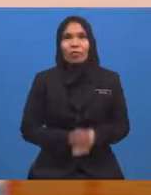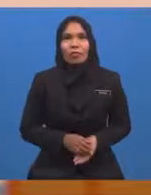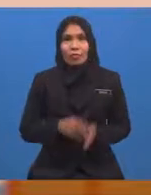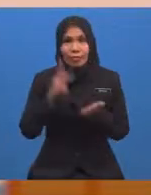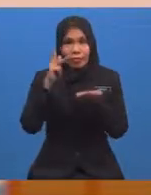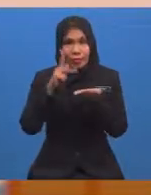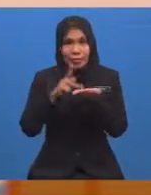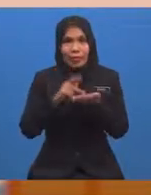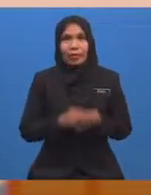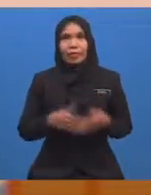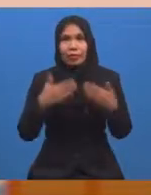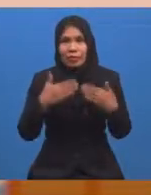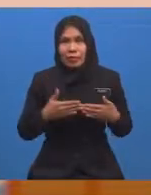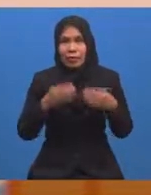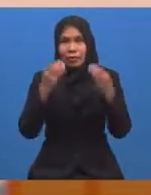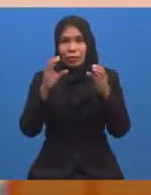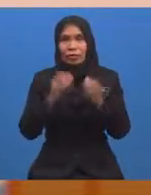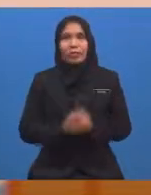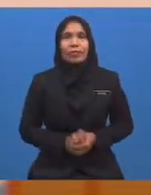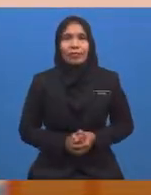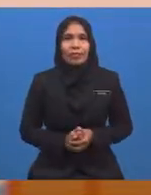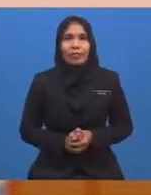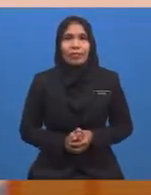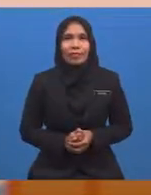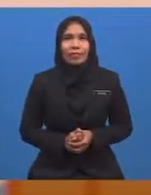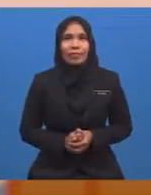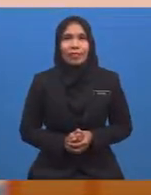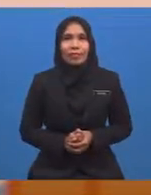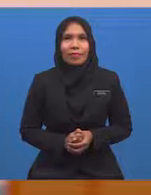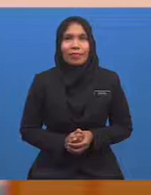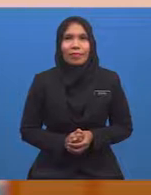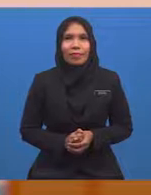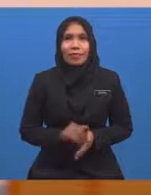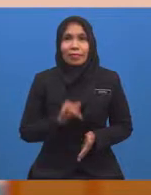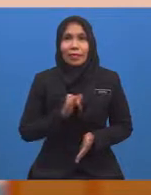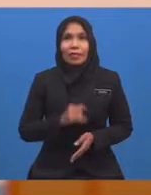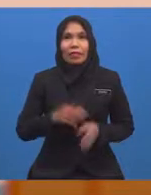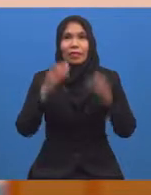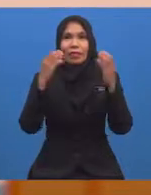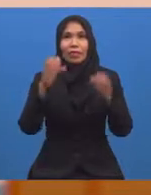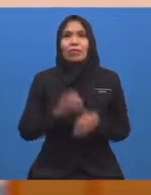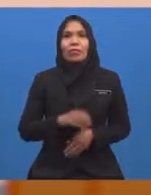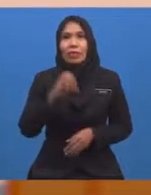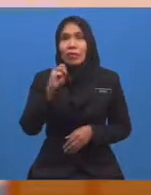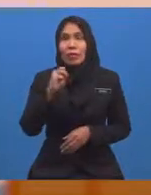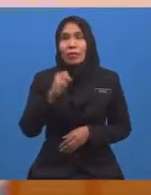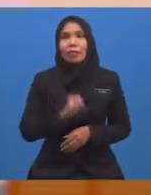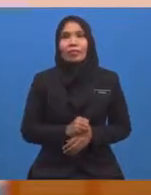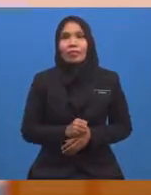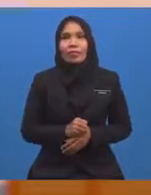memperkenalkan diri cego saya chegou sadis cuma